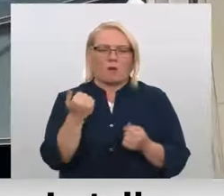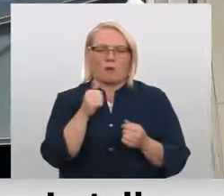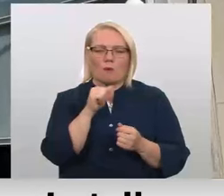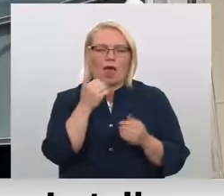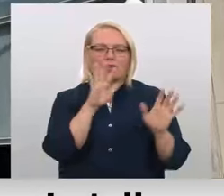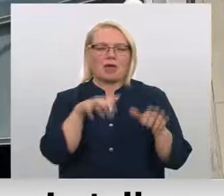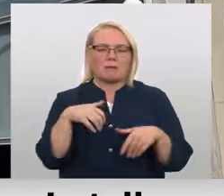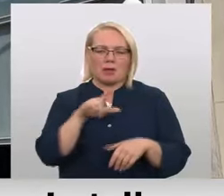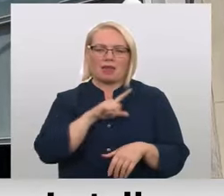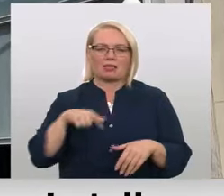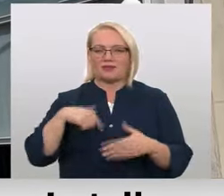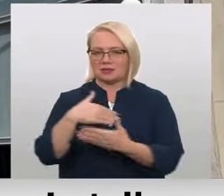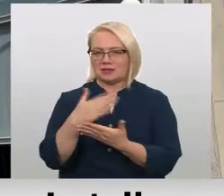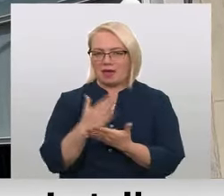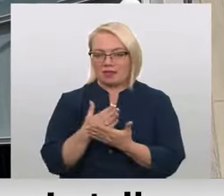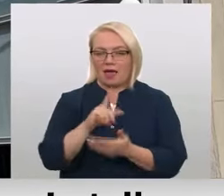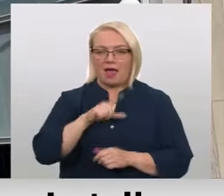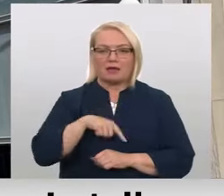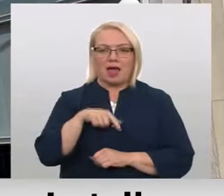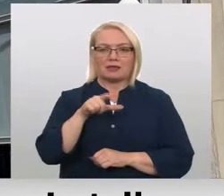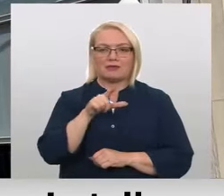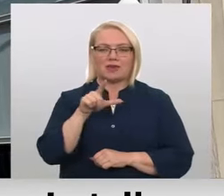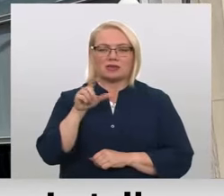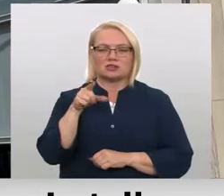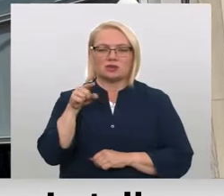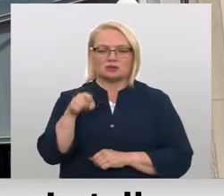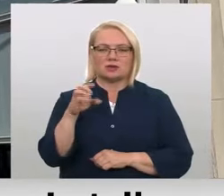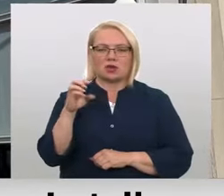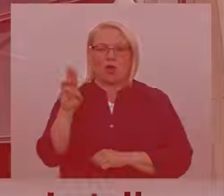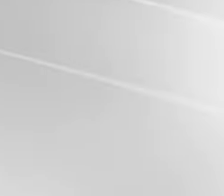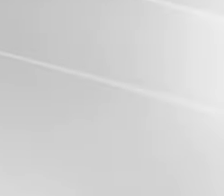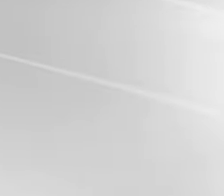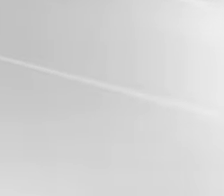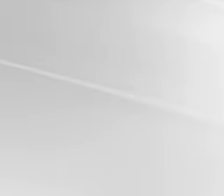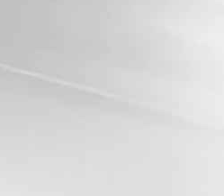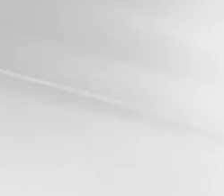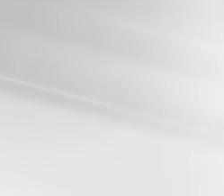sabiedrības sastāvdaļa. Latvieši.com sadarbībā ar ārzemju reportieriem.